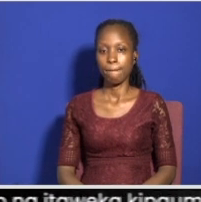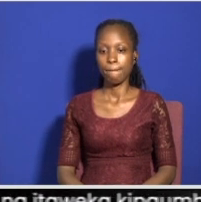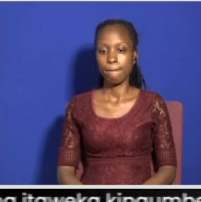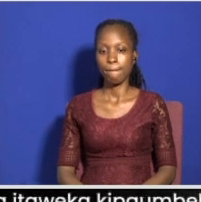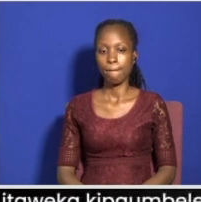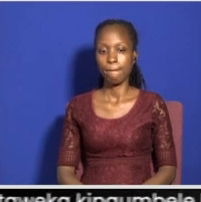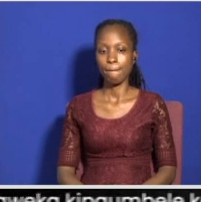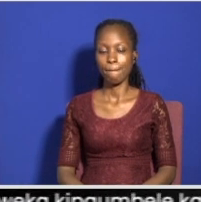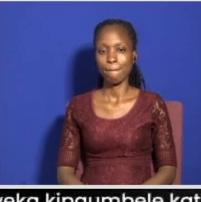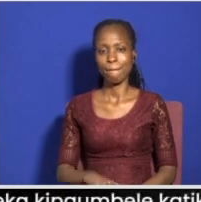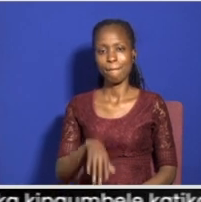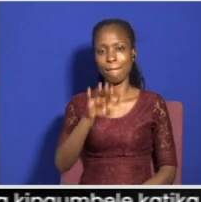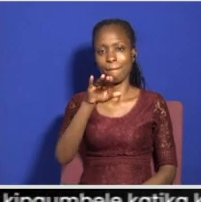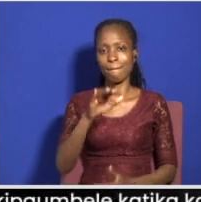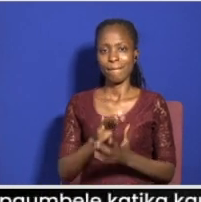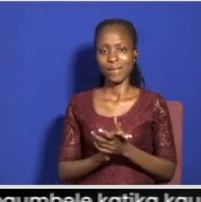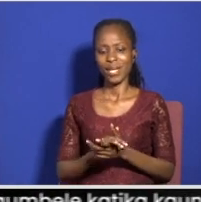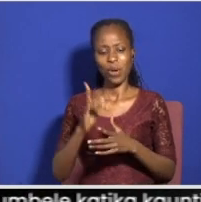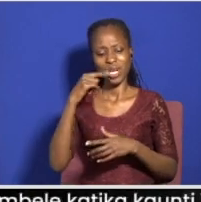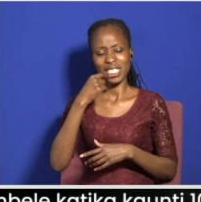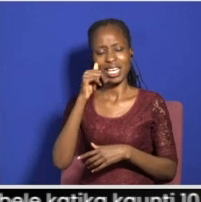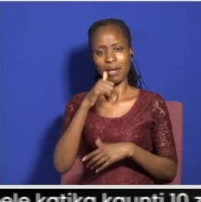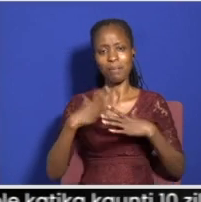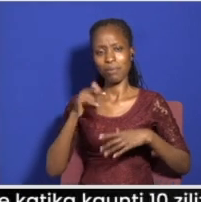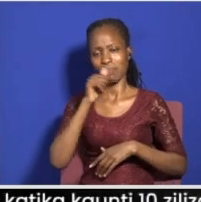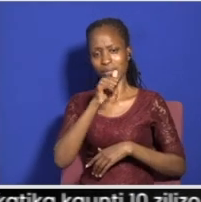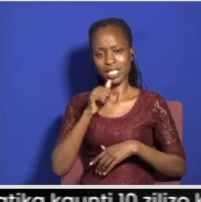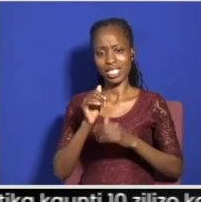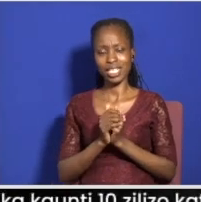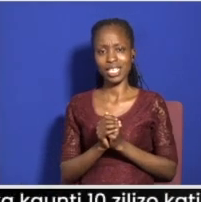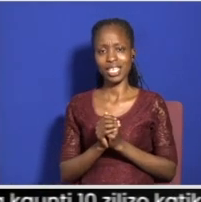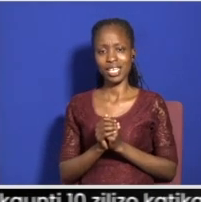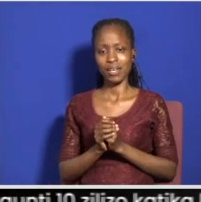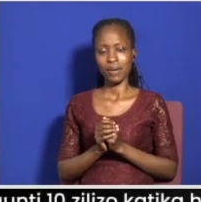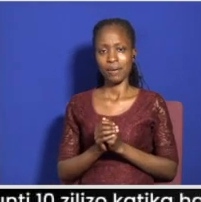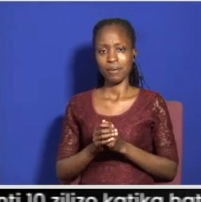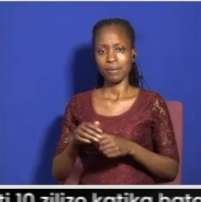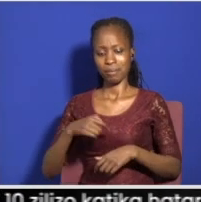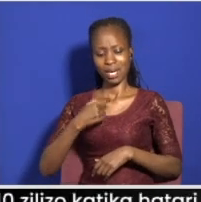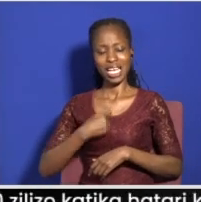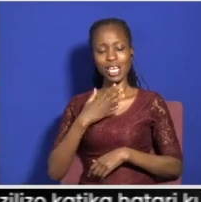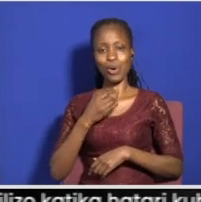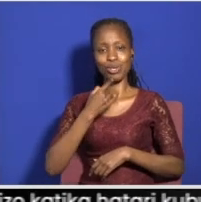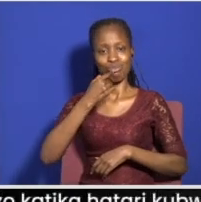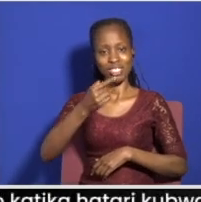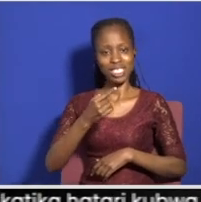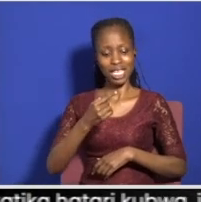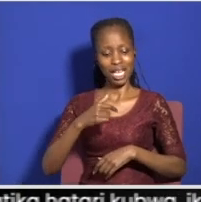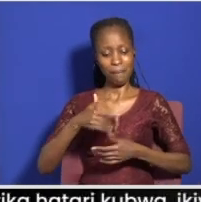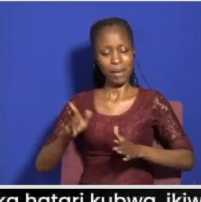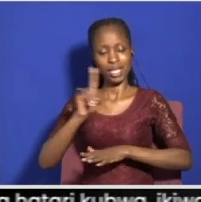Bikaulu nayo jamani, siri waifichua, mbona jamani? Ilikuwa mwenyewe nifichue siri hiyo, lakini tayari